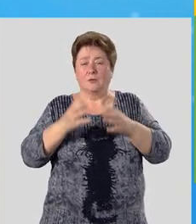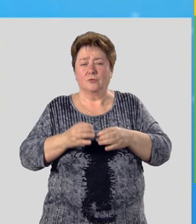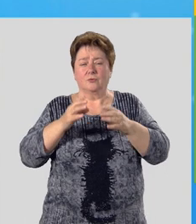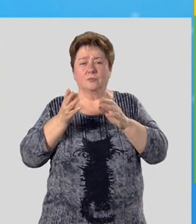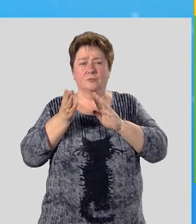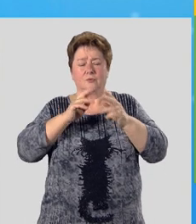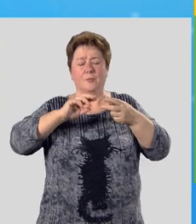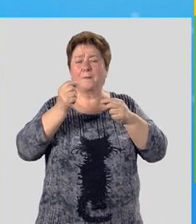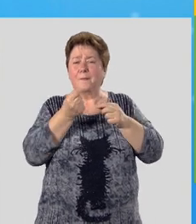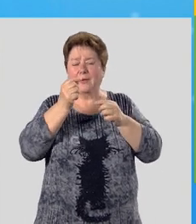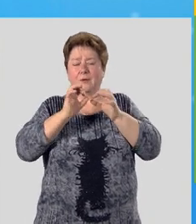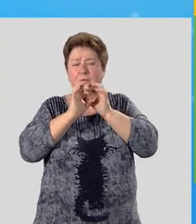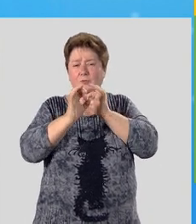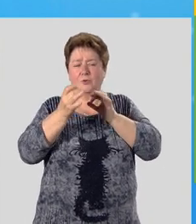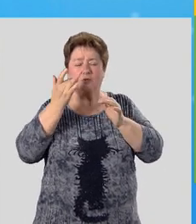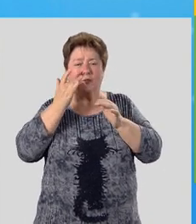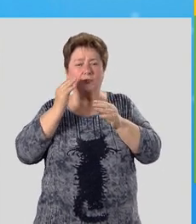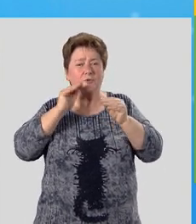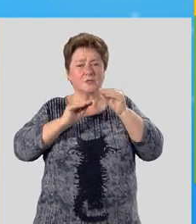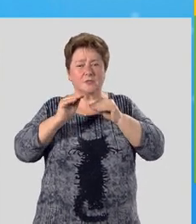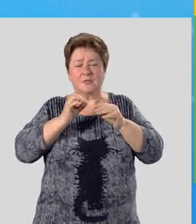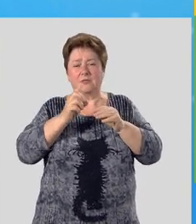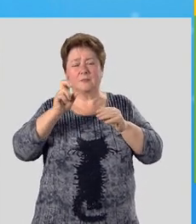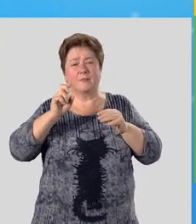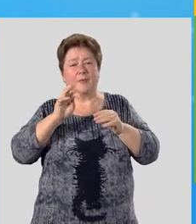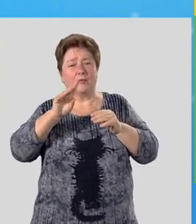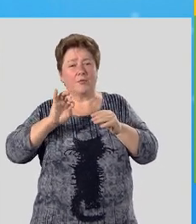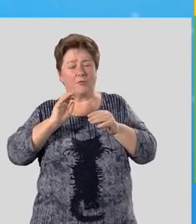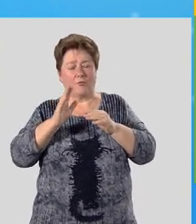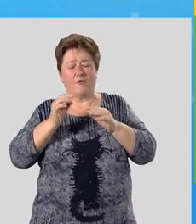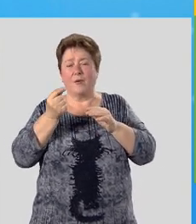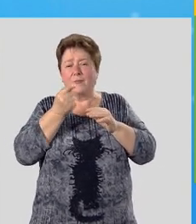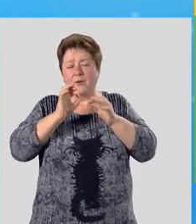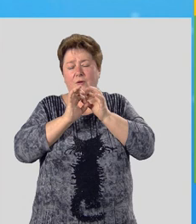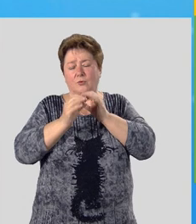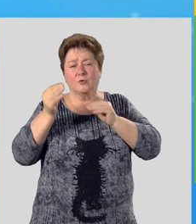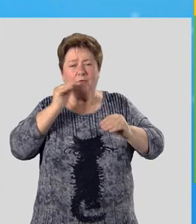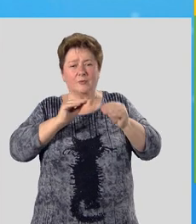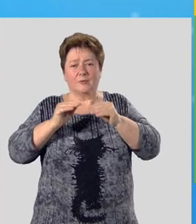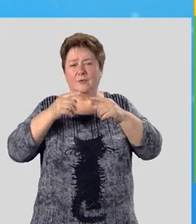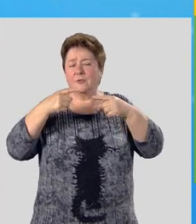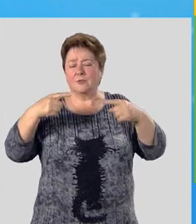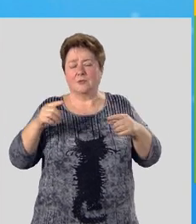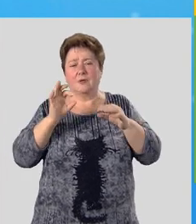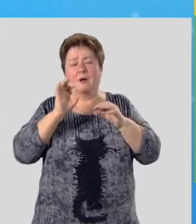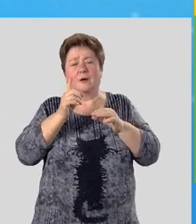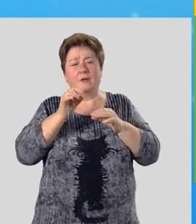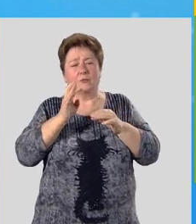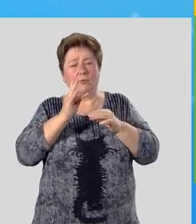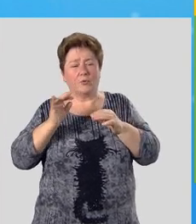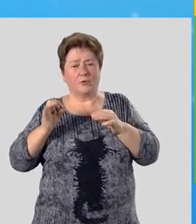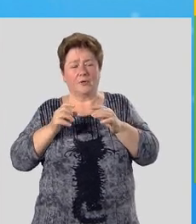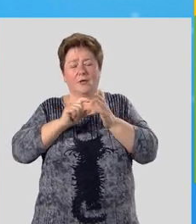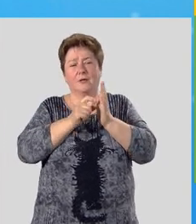– микротрубочки. Они состоят из белков. Из микротрубочек формируются некоторые органоиды,